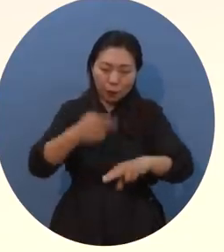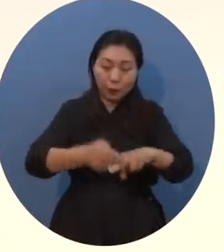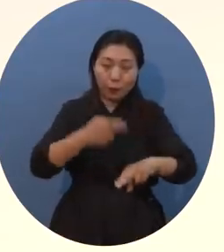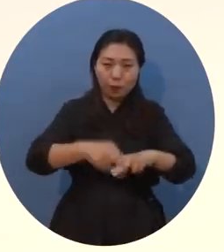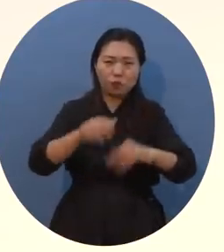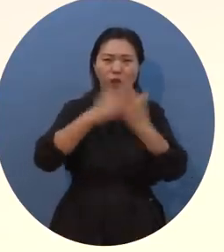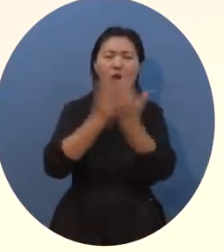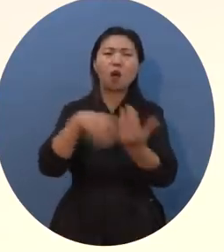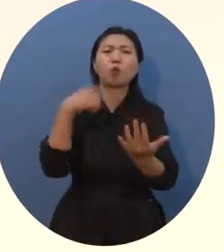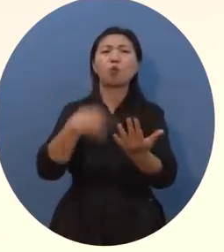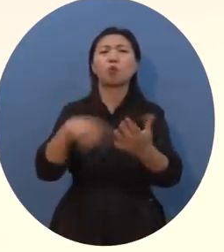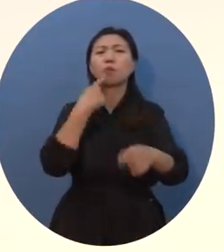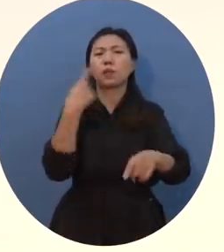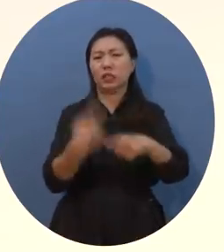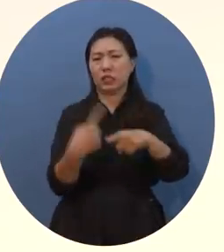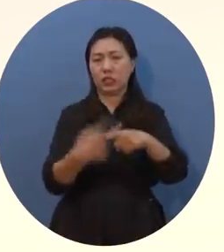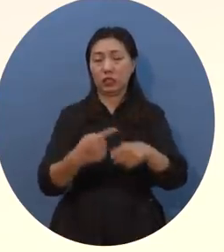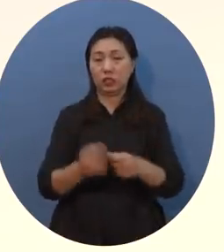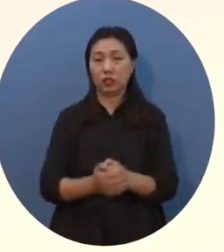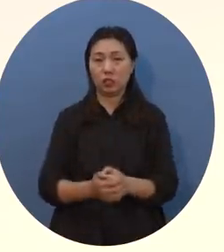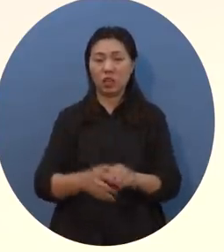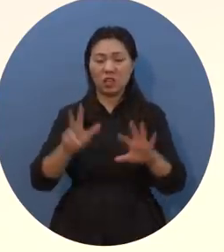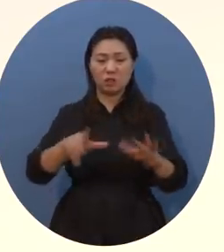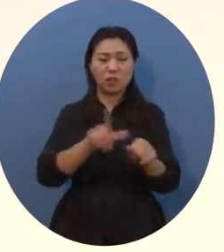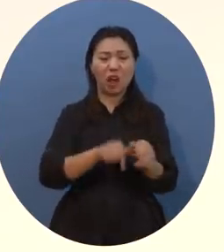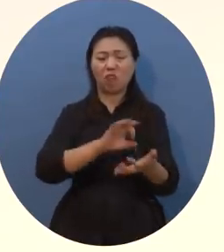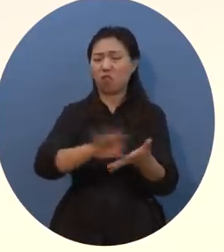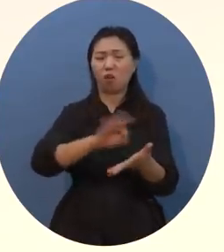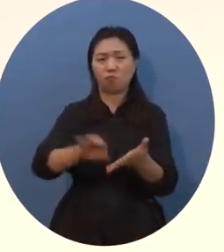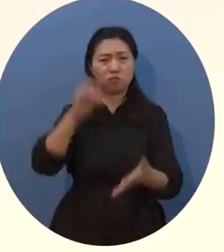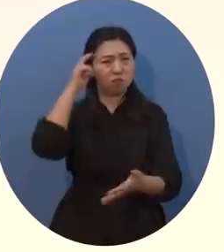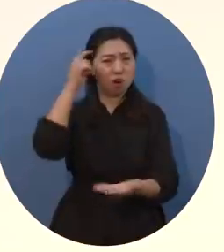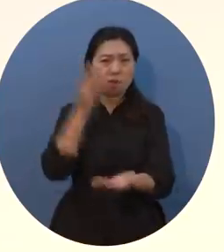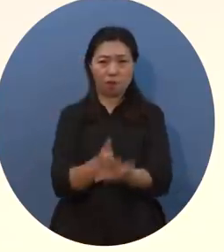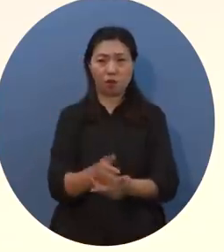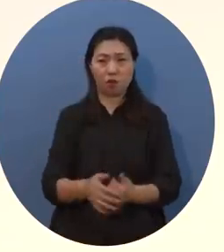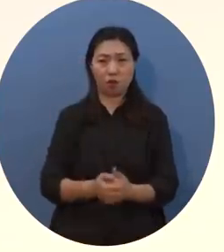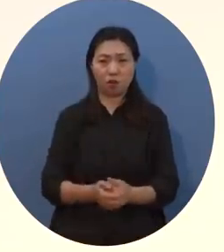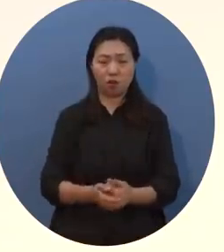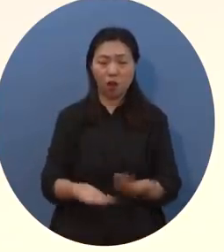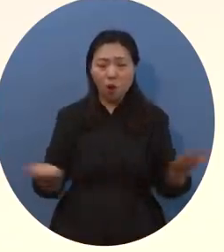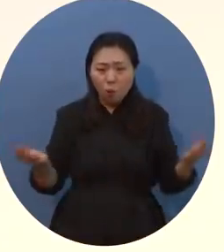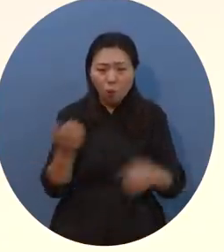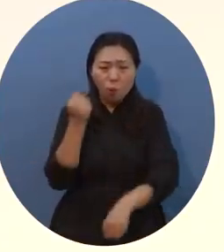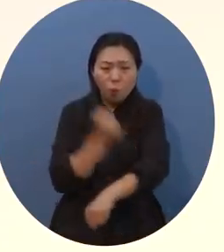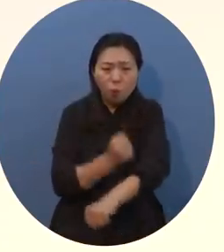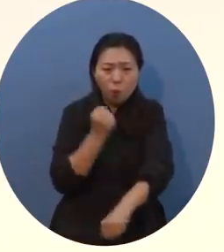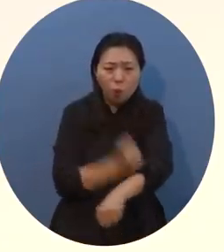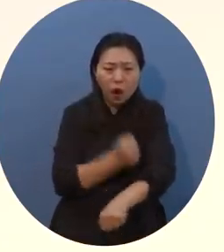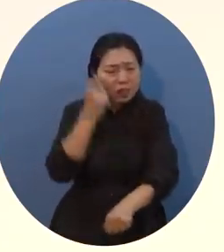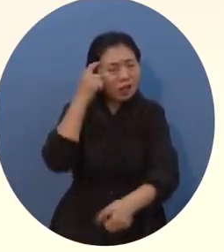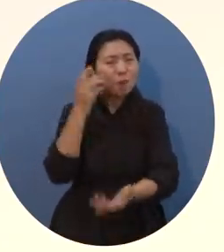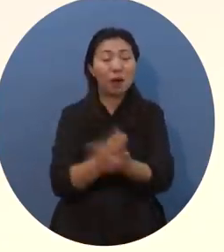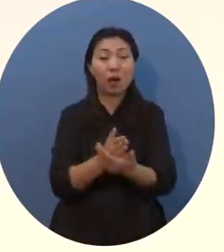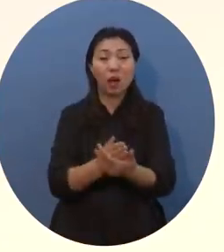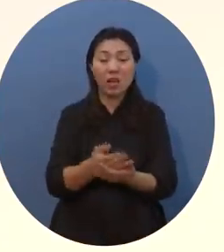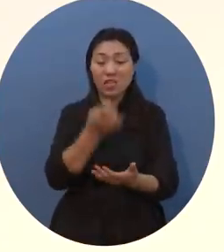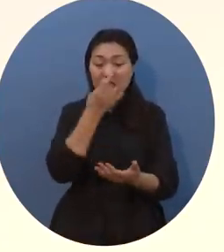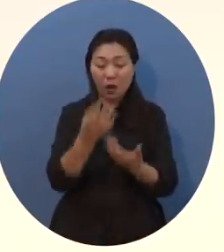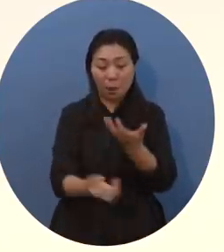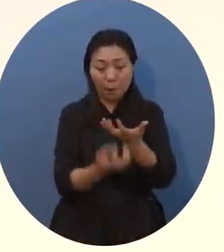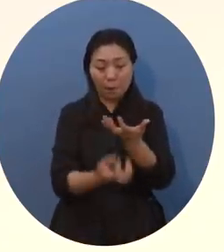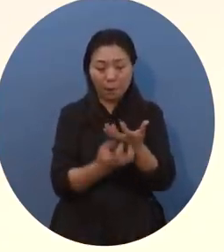봐야지 그거를 지금은 낭비라고 보면 안 된다. 그냥 노동이라고 보면 안 된다는 거예요. 그러니까 밥을 할